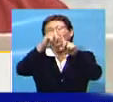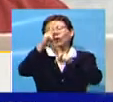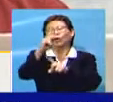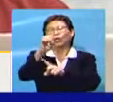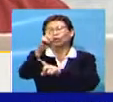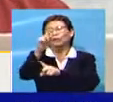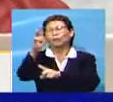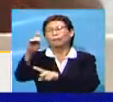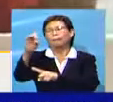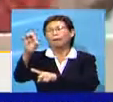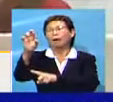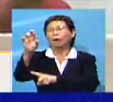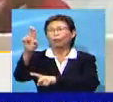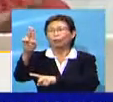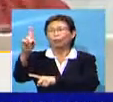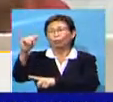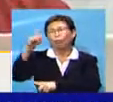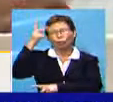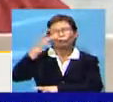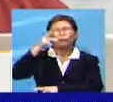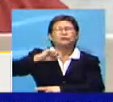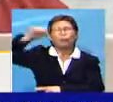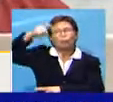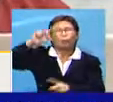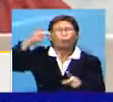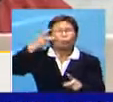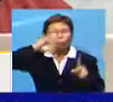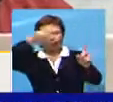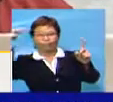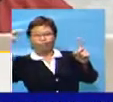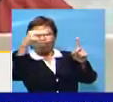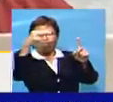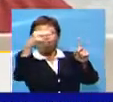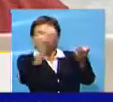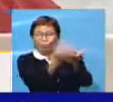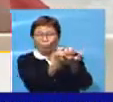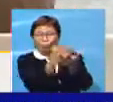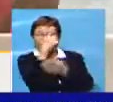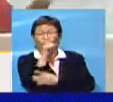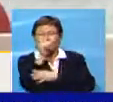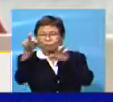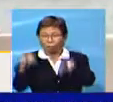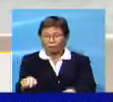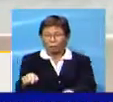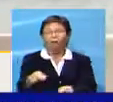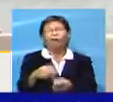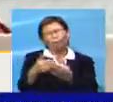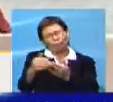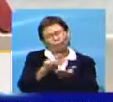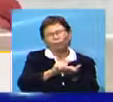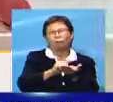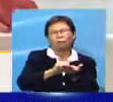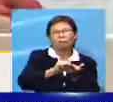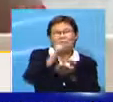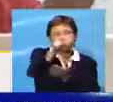Marudu. Katanya Sabah juga memerlukan politik yang berpaksikan ekonomi bagi memastikan rakyat mempunyai pendapatan per